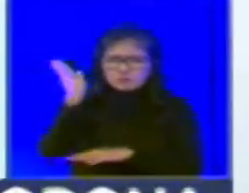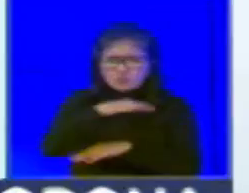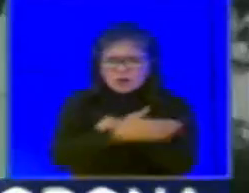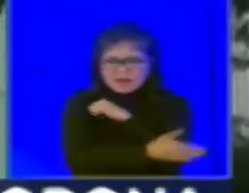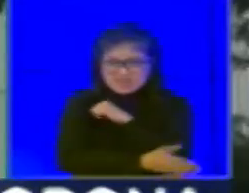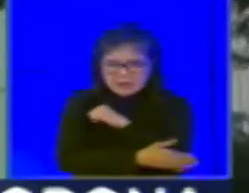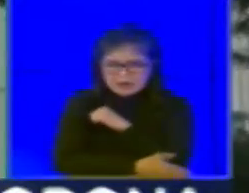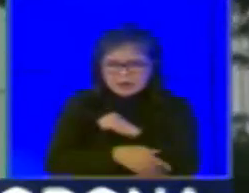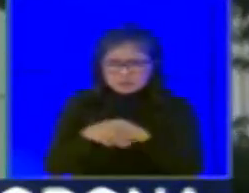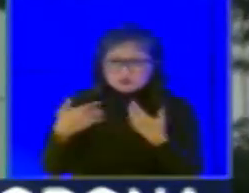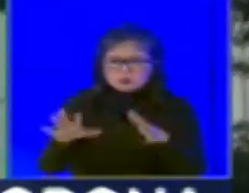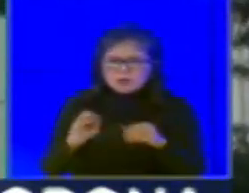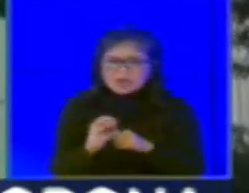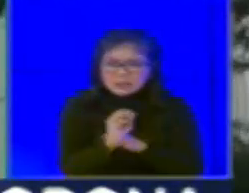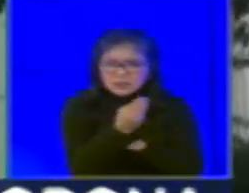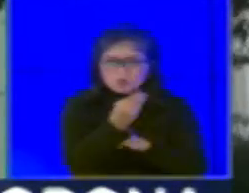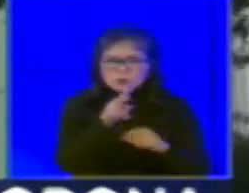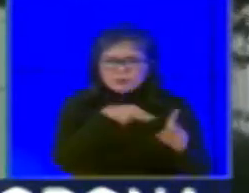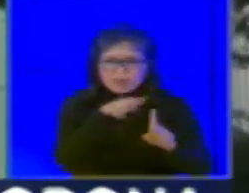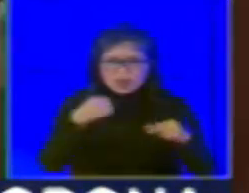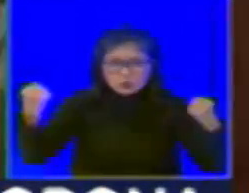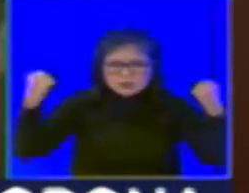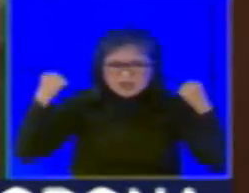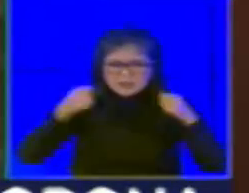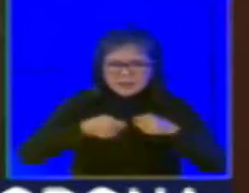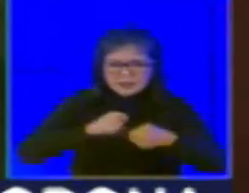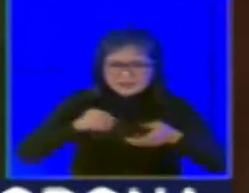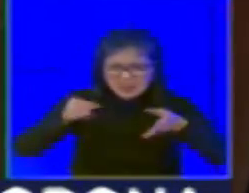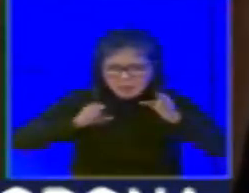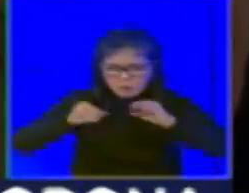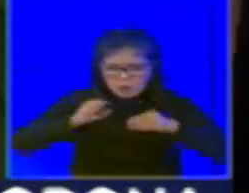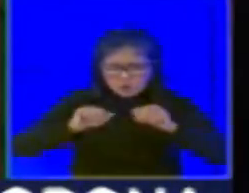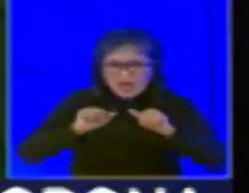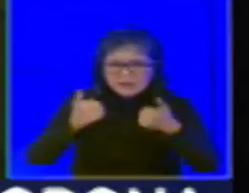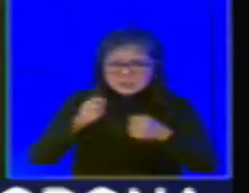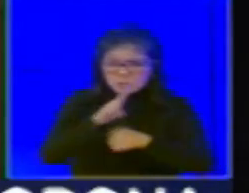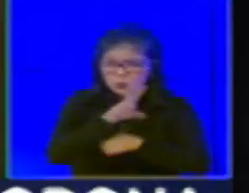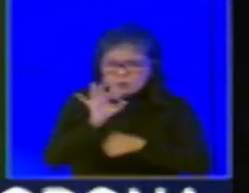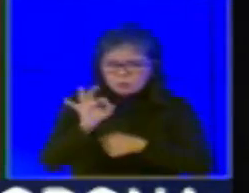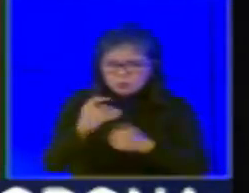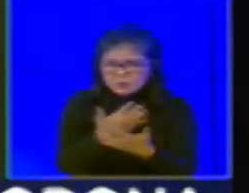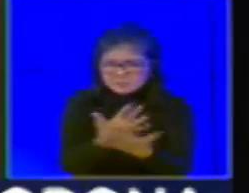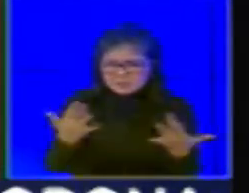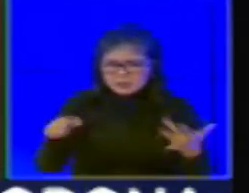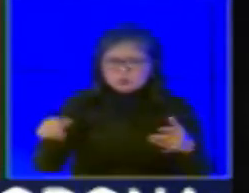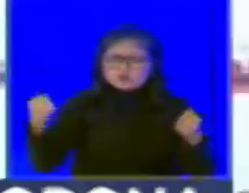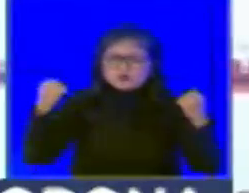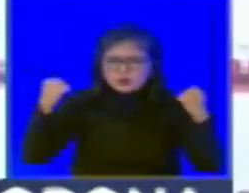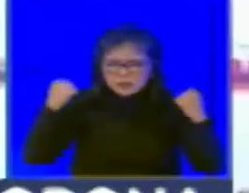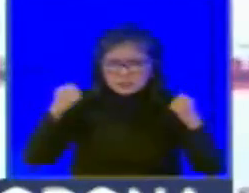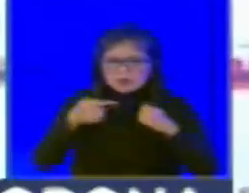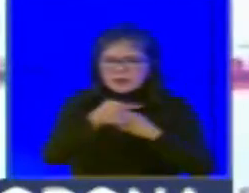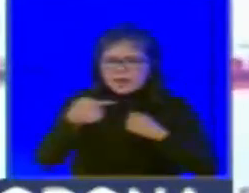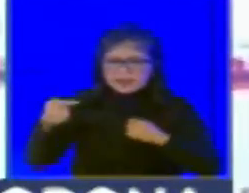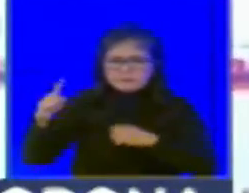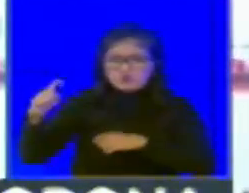melalui serangkaian pemeriksaan kesehatan dan uji laboratorium. Hasilnya, ke-20 warga dinyatakan sehat atau negatif corona. Tidak